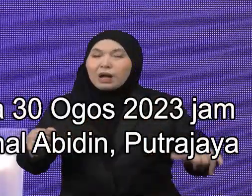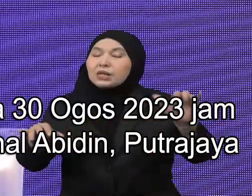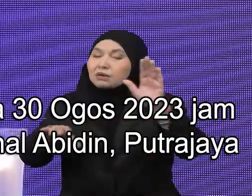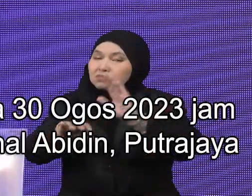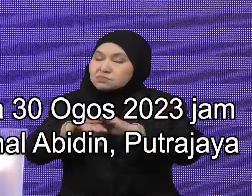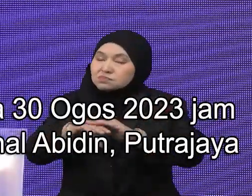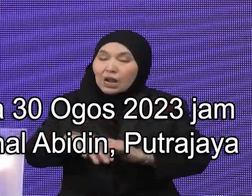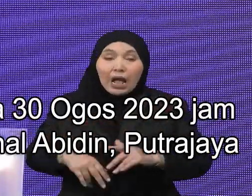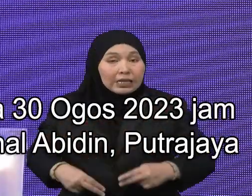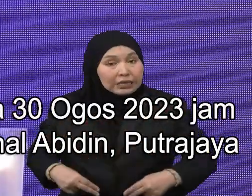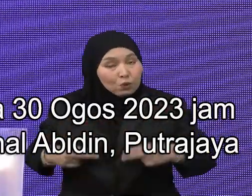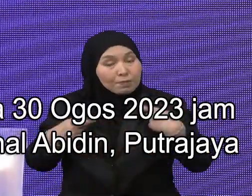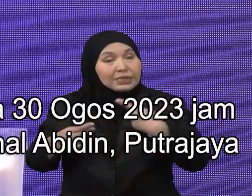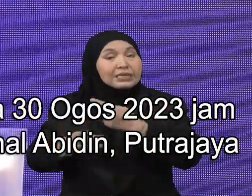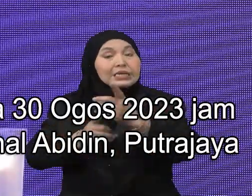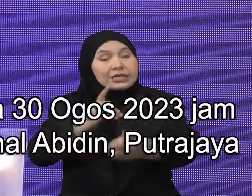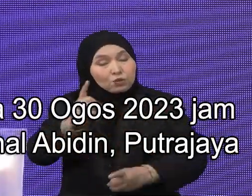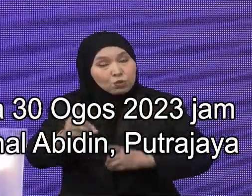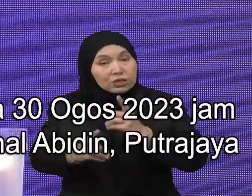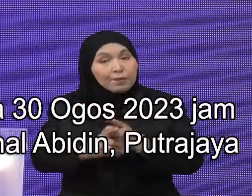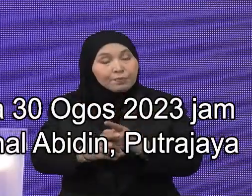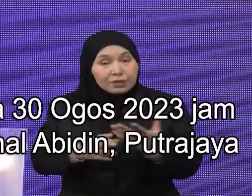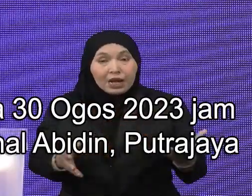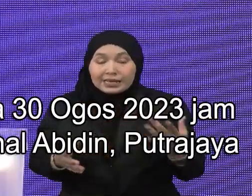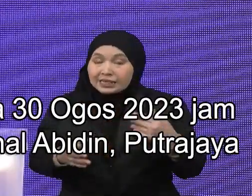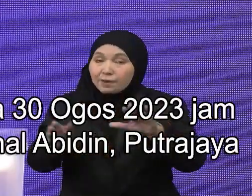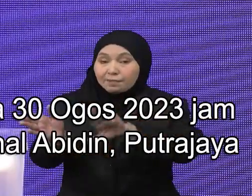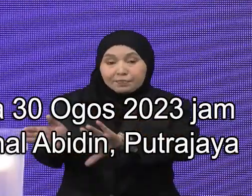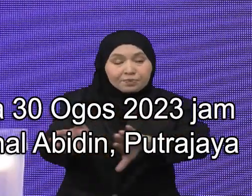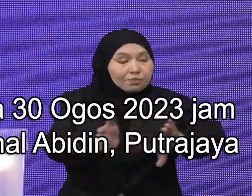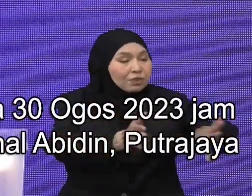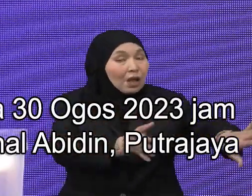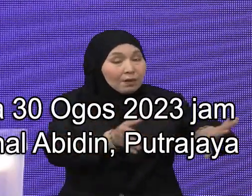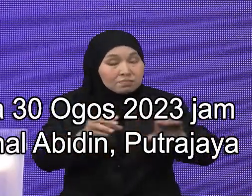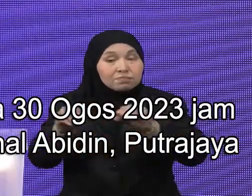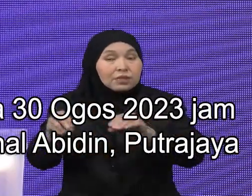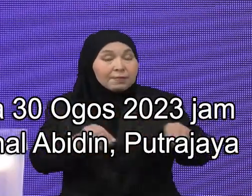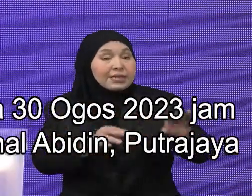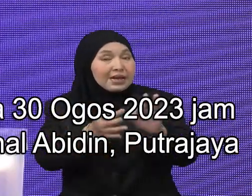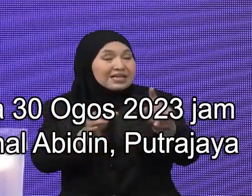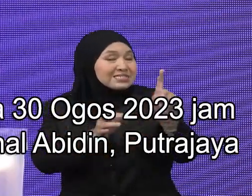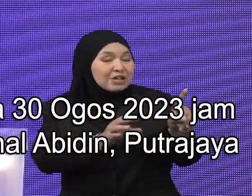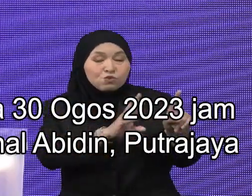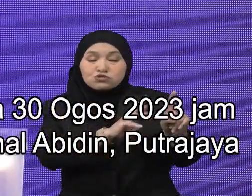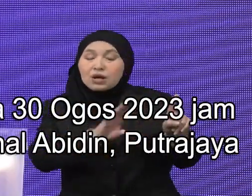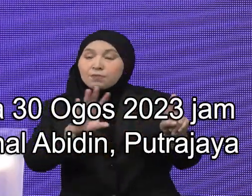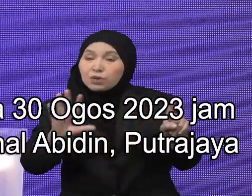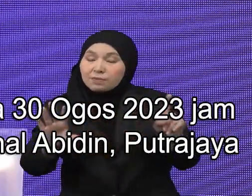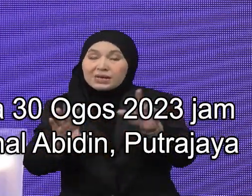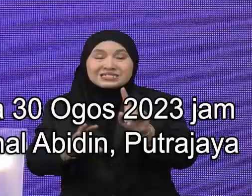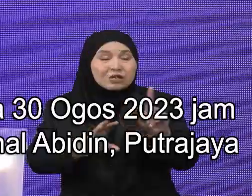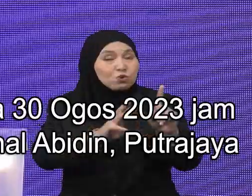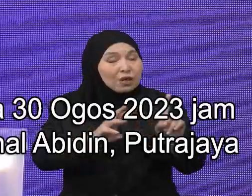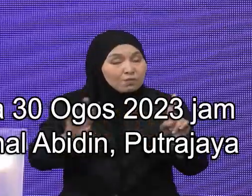kepada kehidupan kita di dunia ini baik kita belanja kepada ayat 165 dan 166 kita